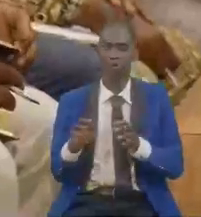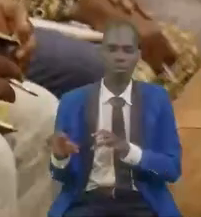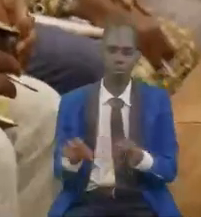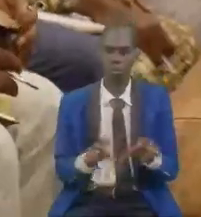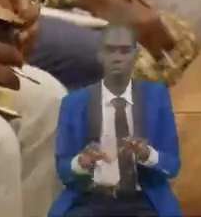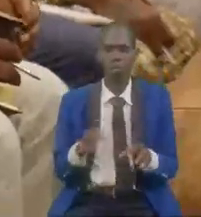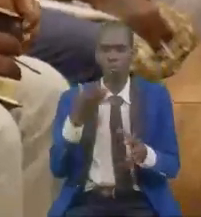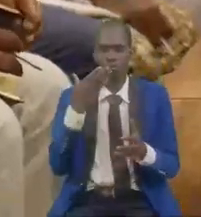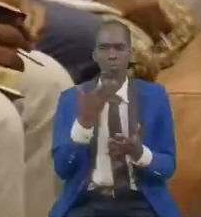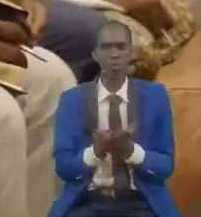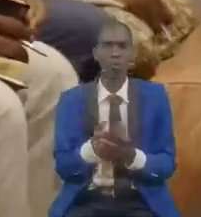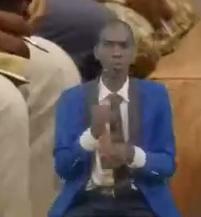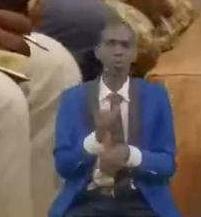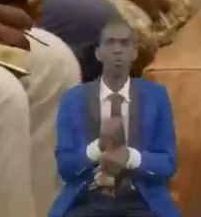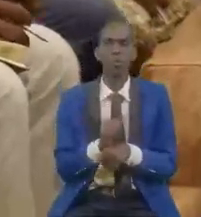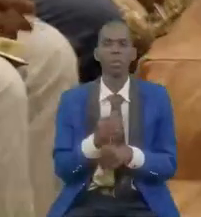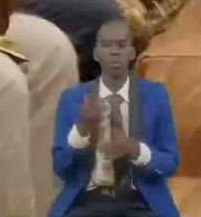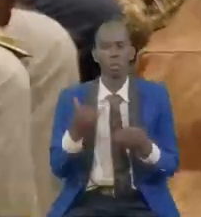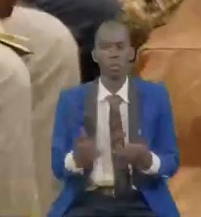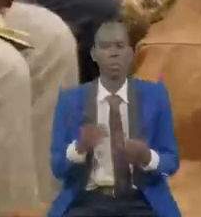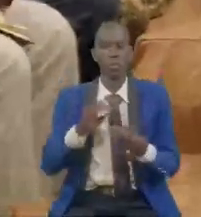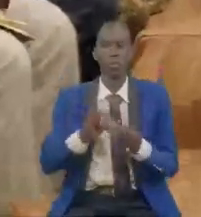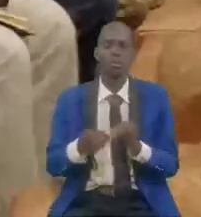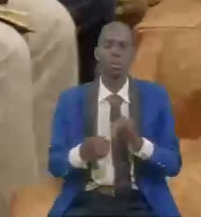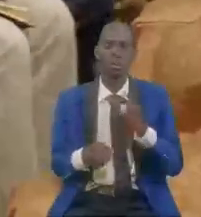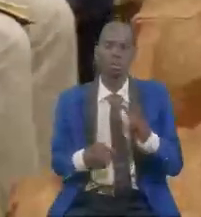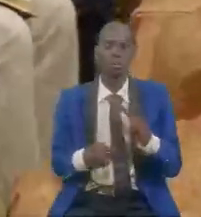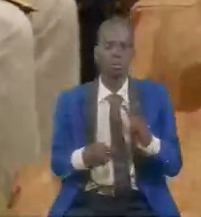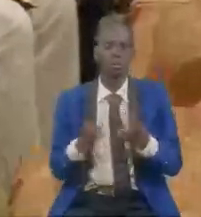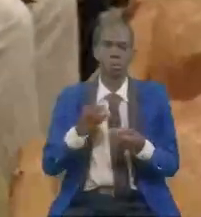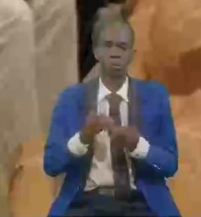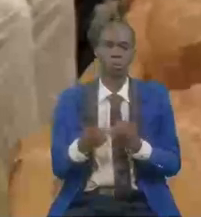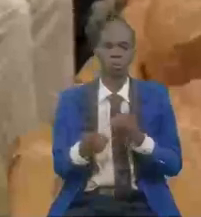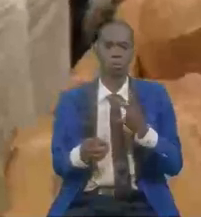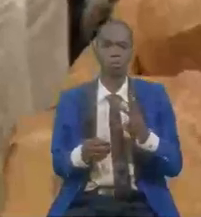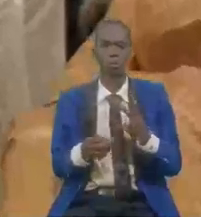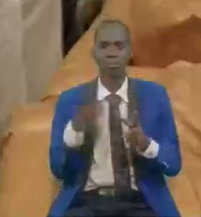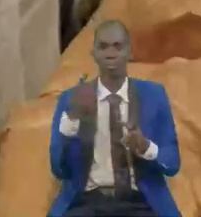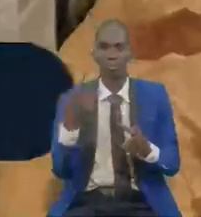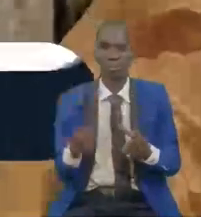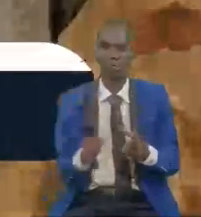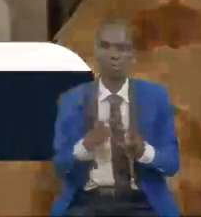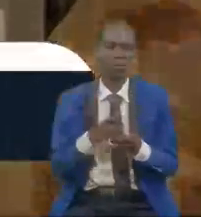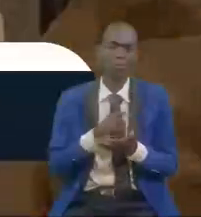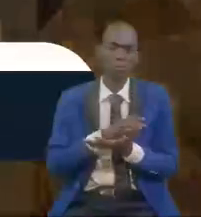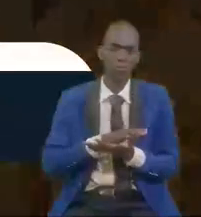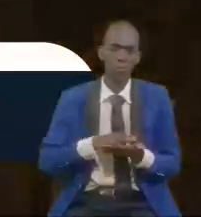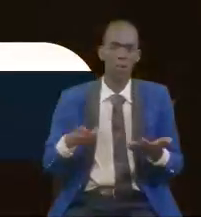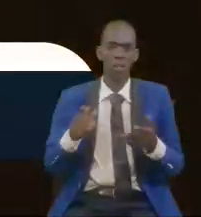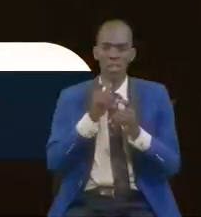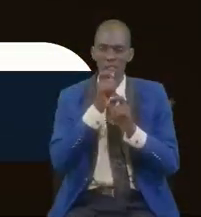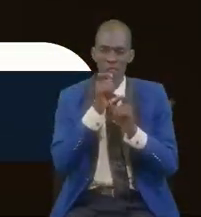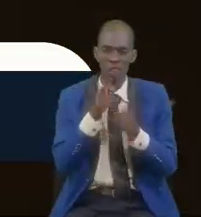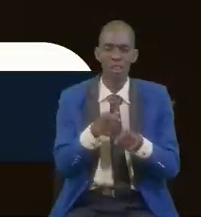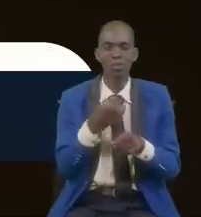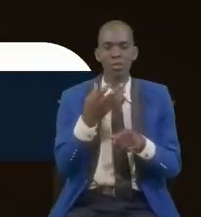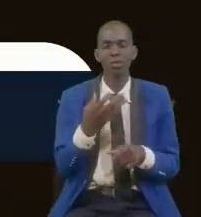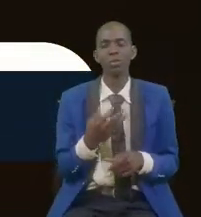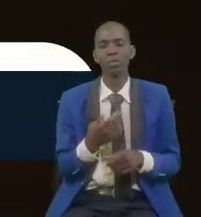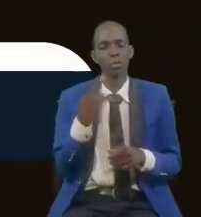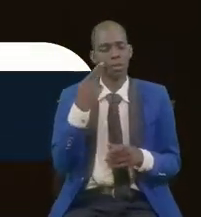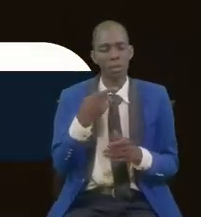et zélé pour les bonnes œuvres. Deuxième partie ici, nous allons voir le don purificateur. Il dit